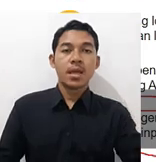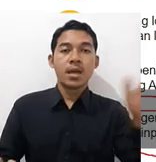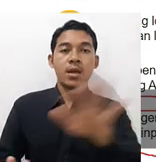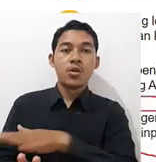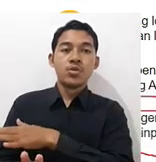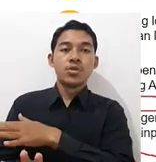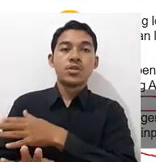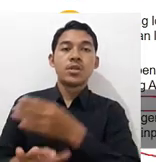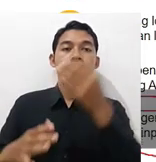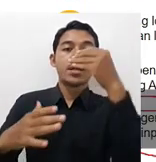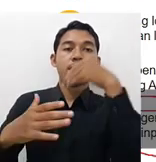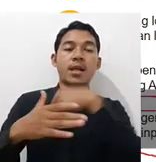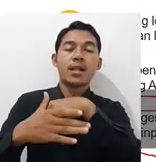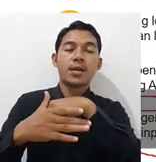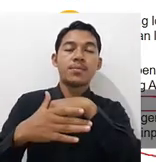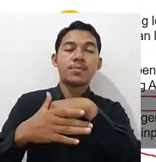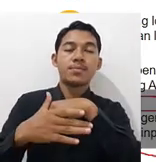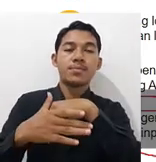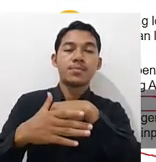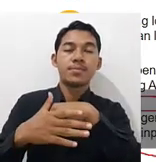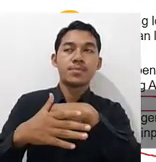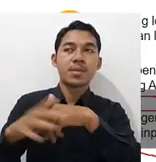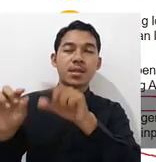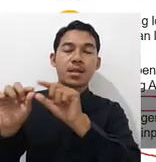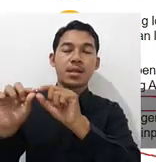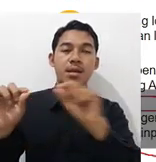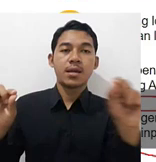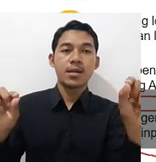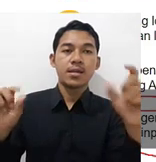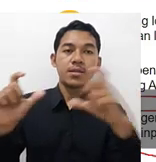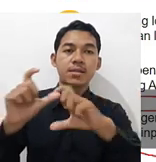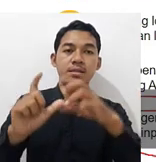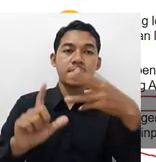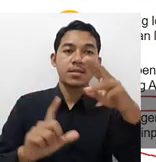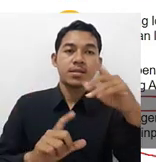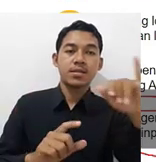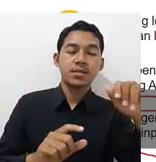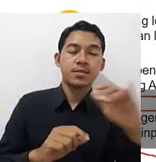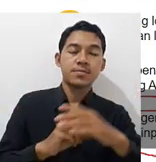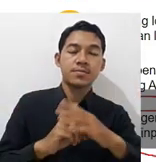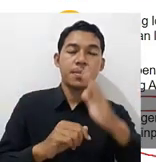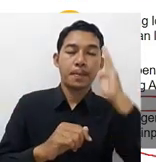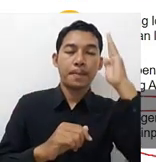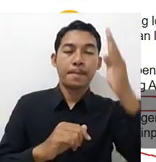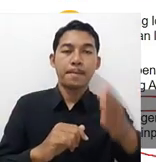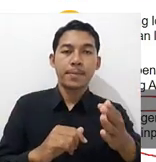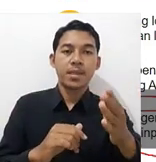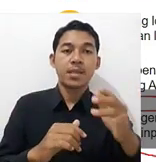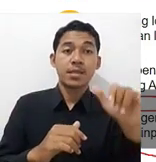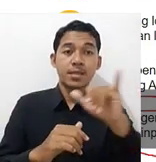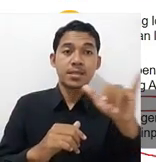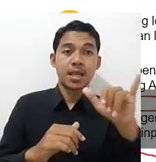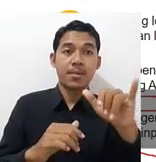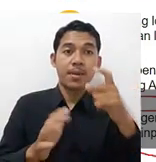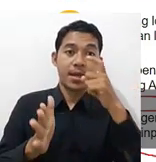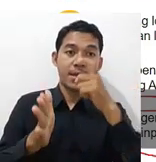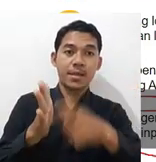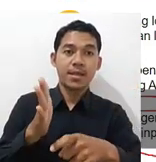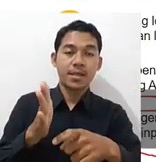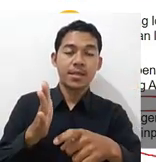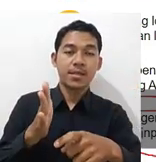kan sama ya kan, berarti dari tegangannya ke sini itu bakal sama nilainya dari sumber